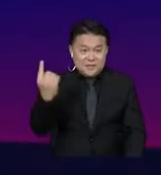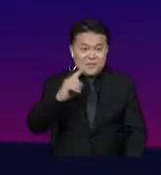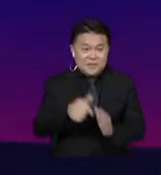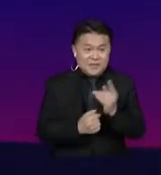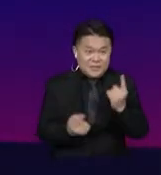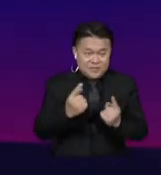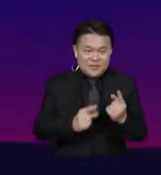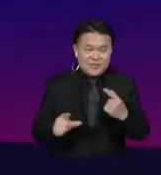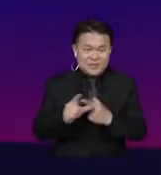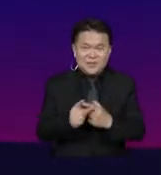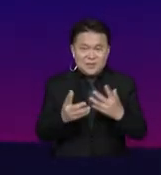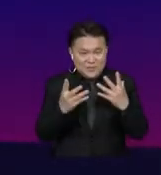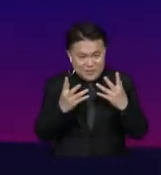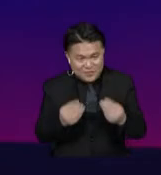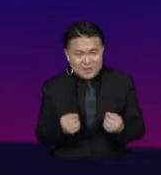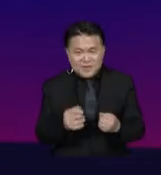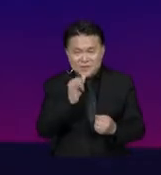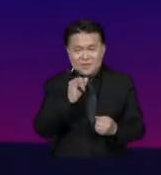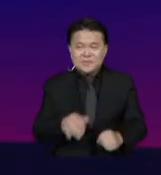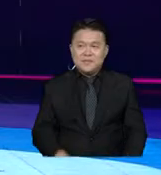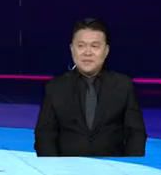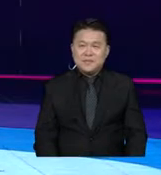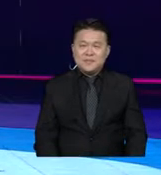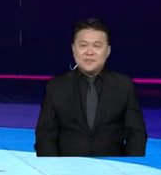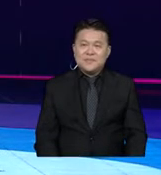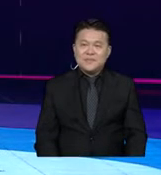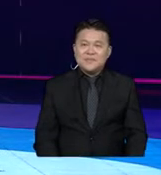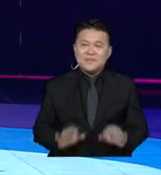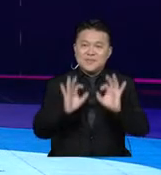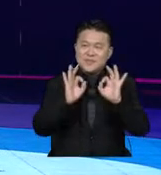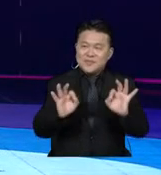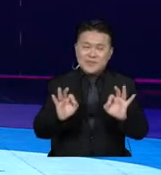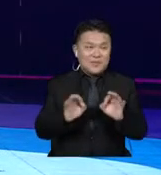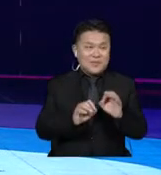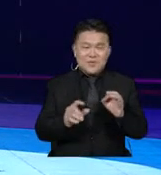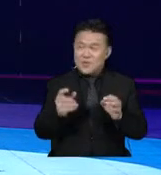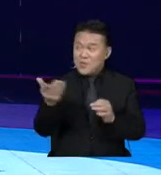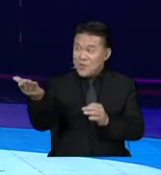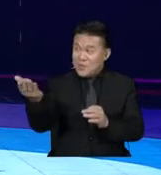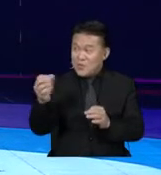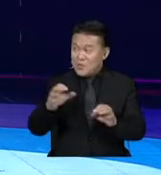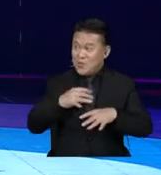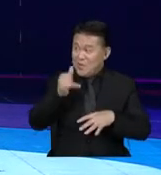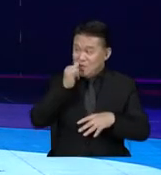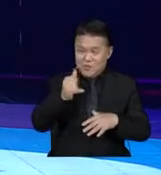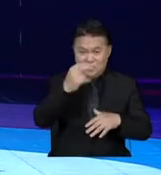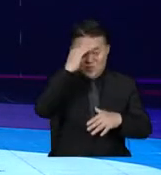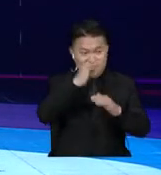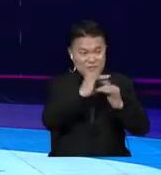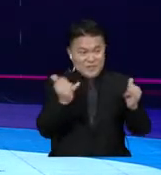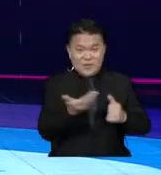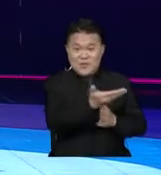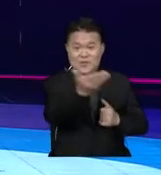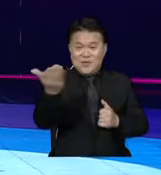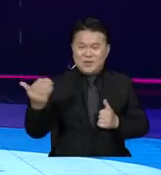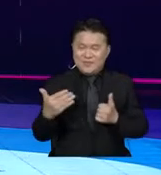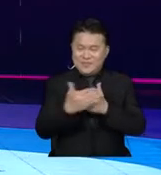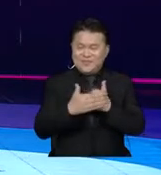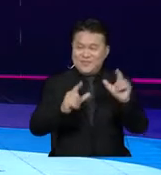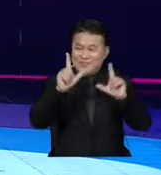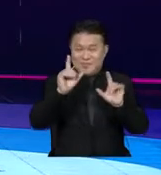생각보다도 많은 것들이 우리 박사님을 놀라게 한 것 같습니다. 무엇보다도 네. 이 관객석에 앉아 계신 여러분들의